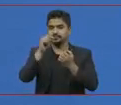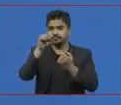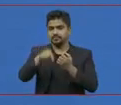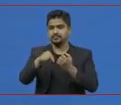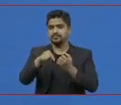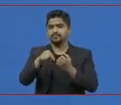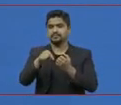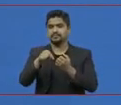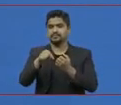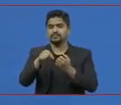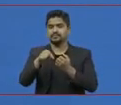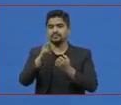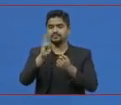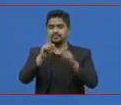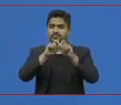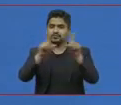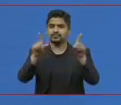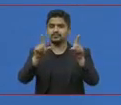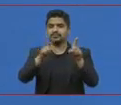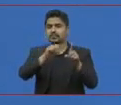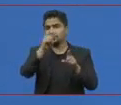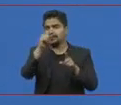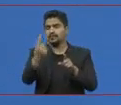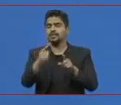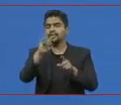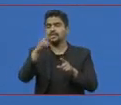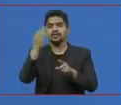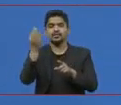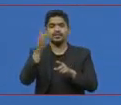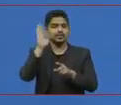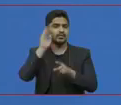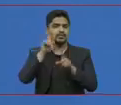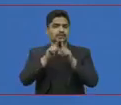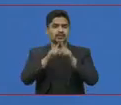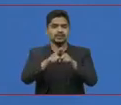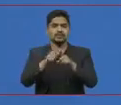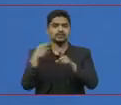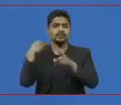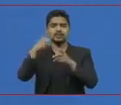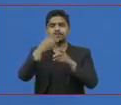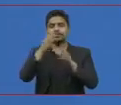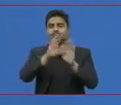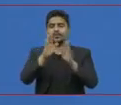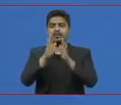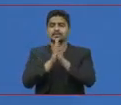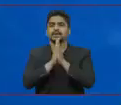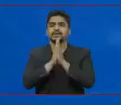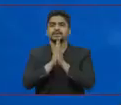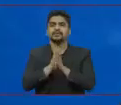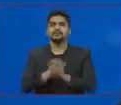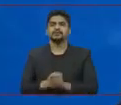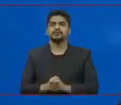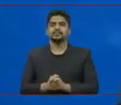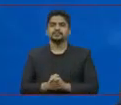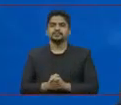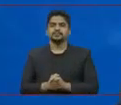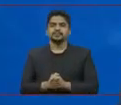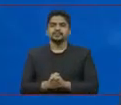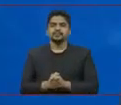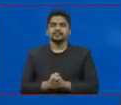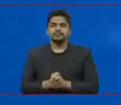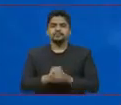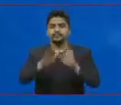यो यहीँ टुङ्ग्याउँछु। अर्को हप्ता फेरि नयाँ जानकारीहरू लिएर आउनेछु। हस्, धन्यवाद, नमस्ते।